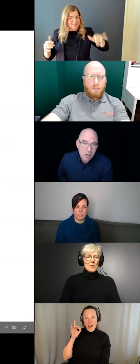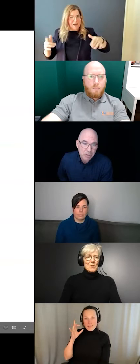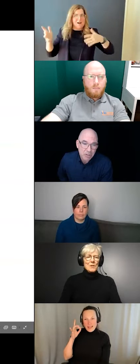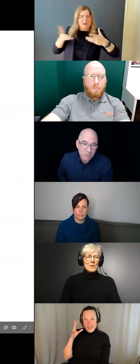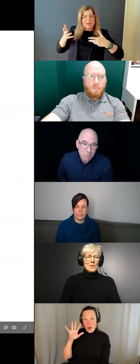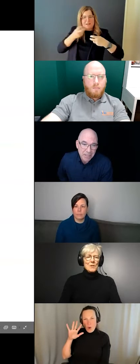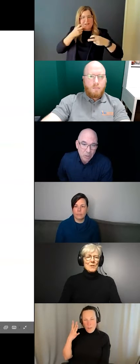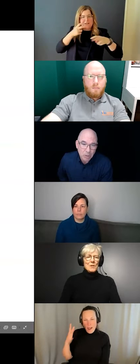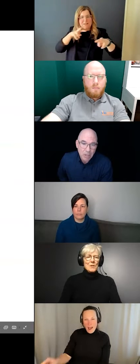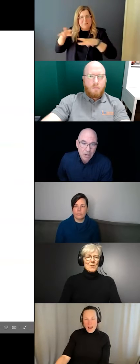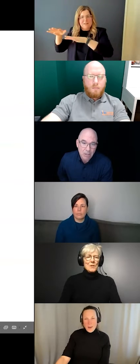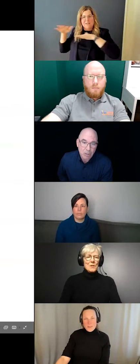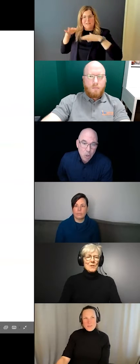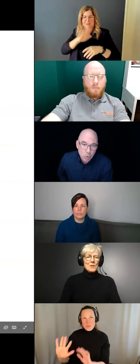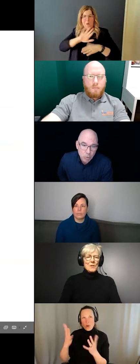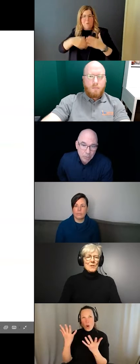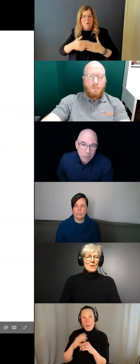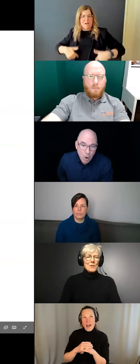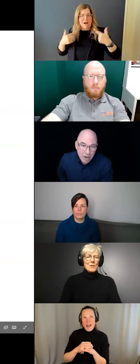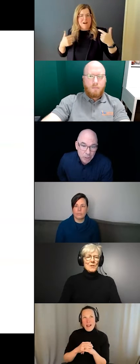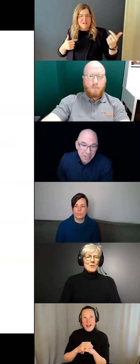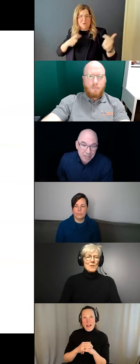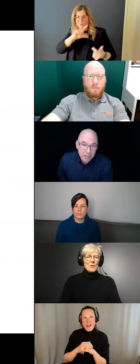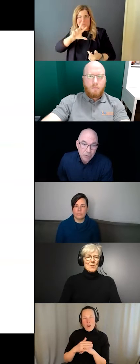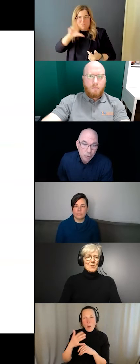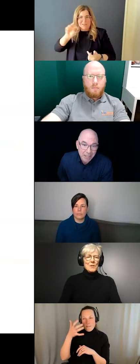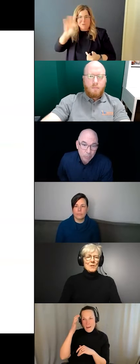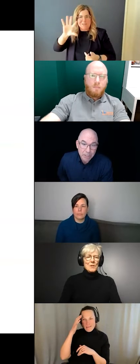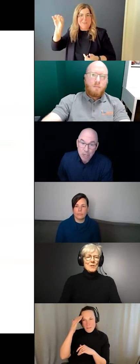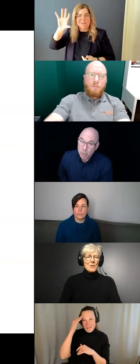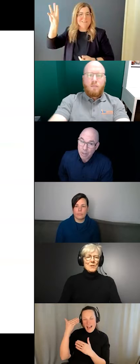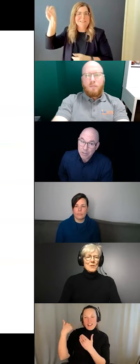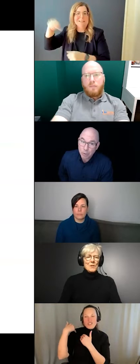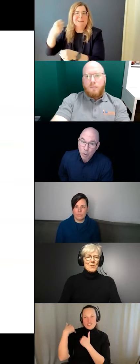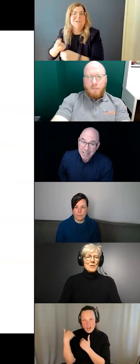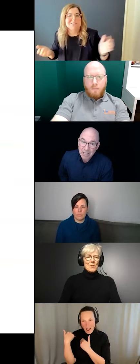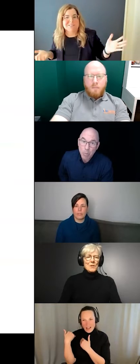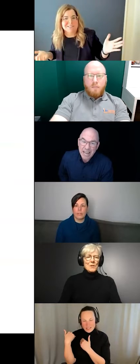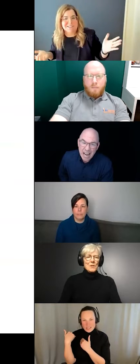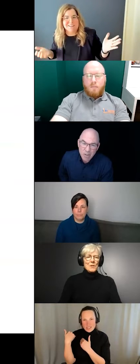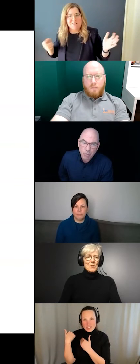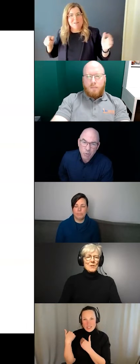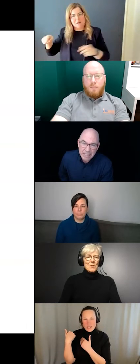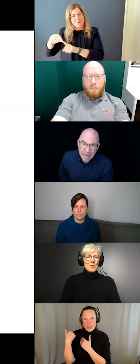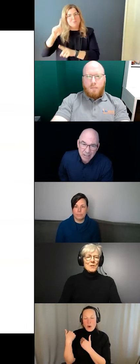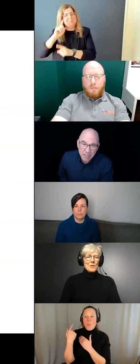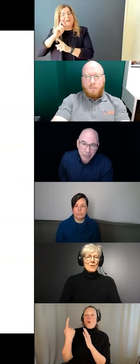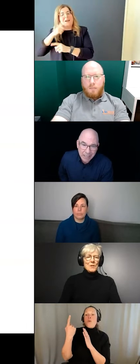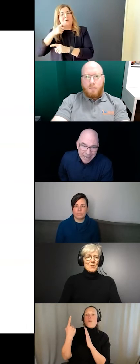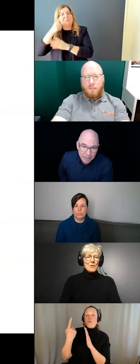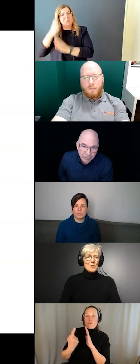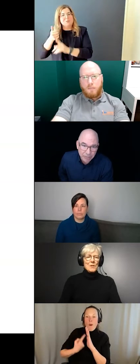ou quelqu'un qui entend quelque chose pour la première fois. Imaginez la quantité de travail mental pour